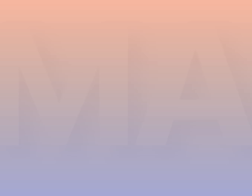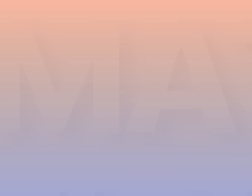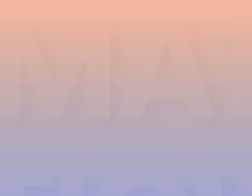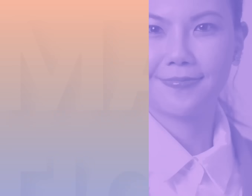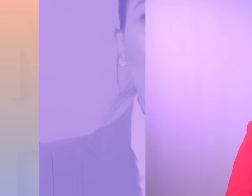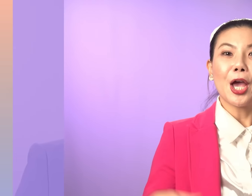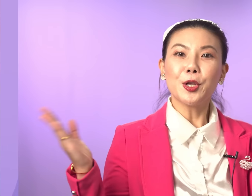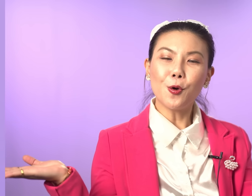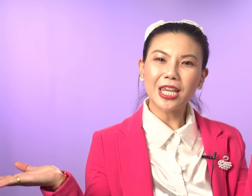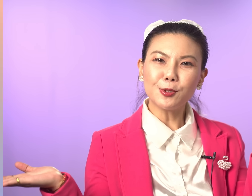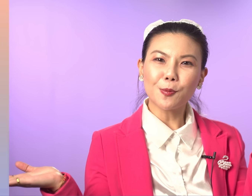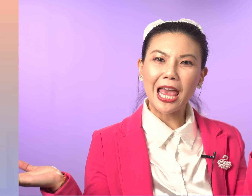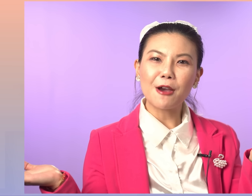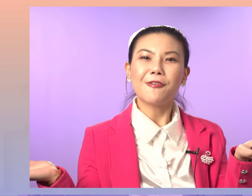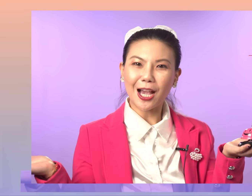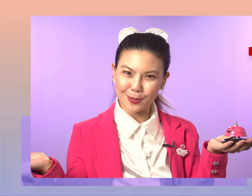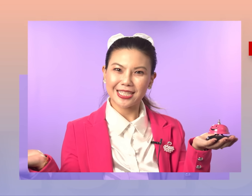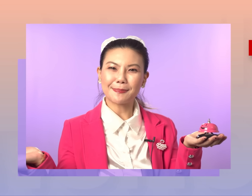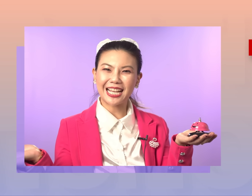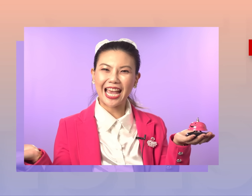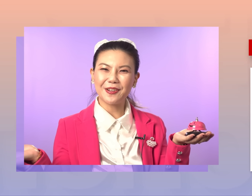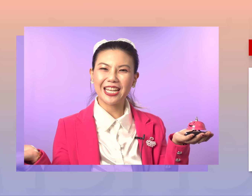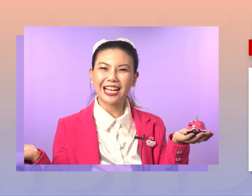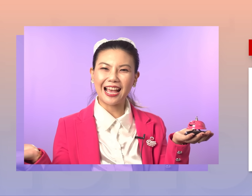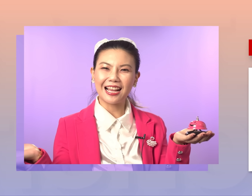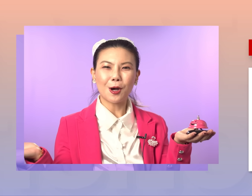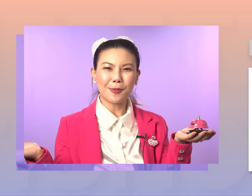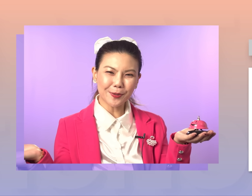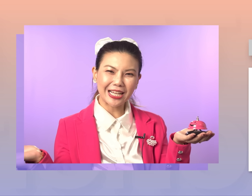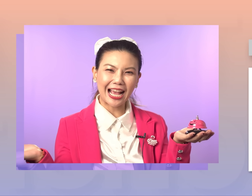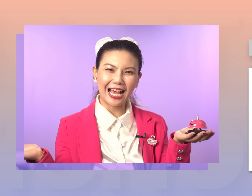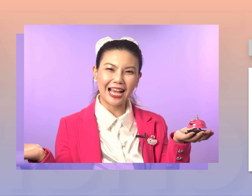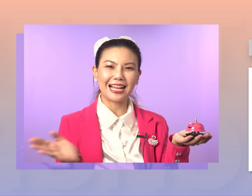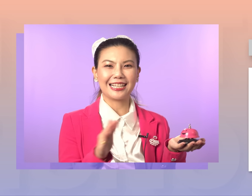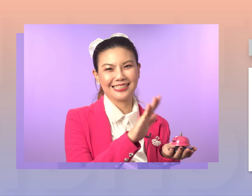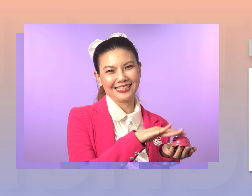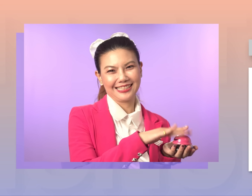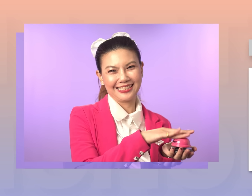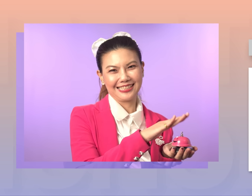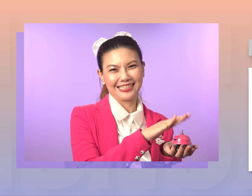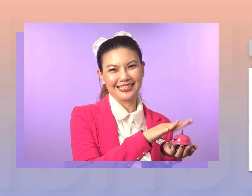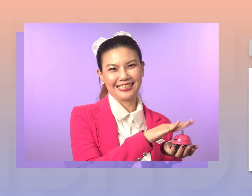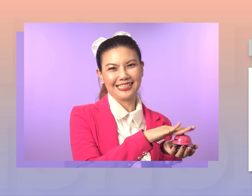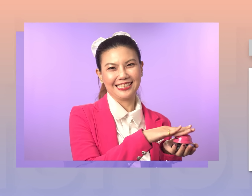ครับ ดูคลิปจบแล้วฝากกด Subscribe ด้วยนะคะขอบพระคุณค่ะ